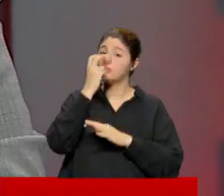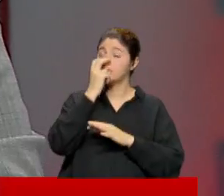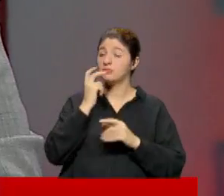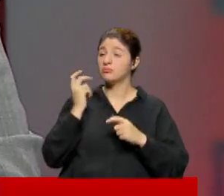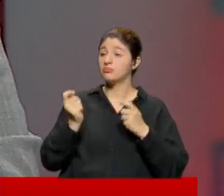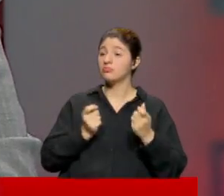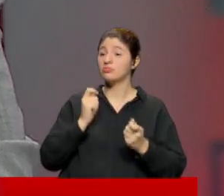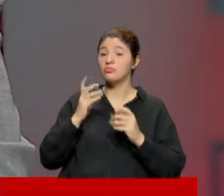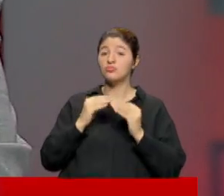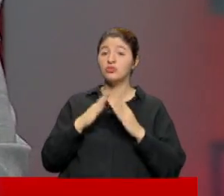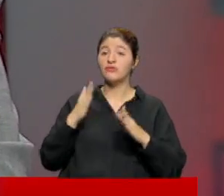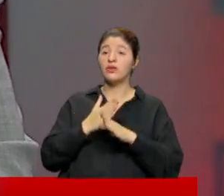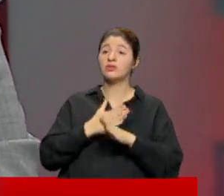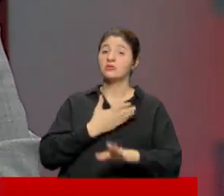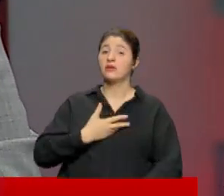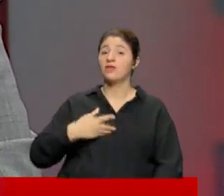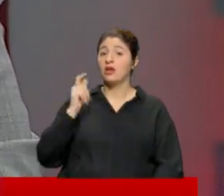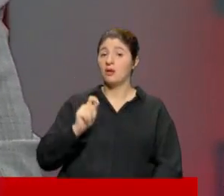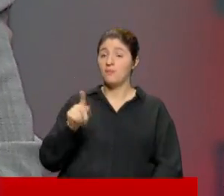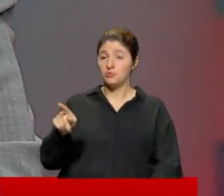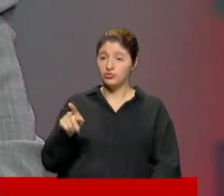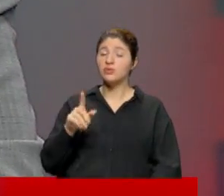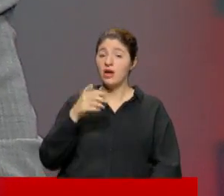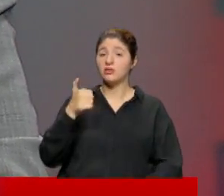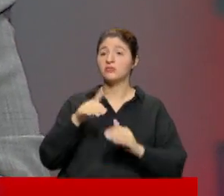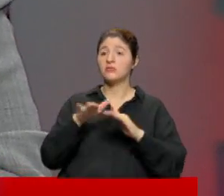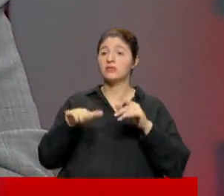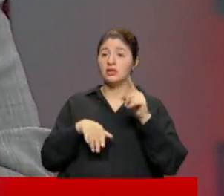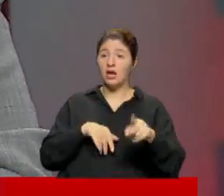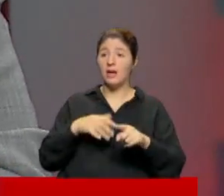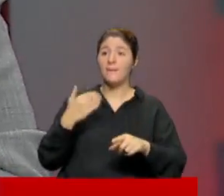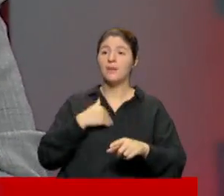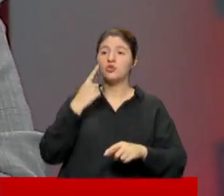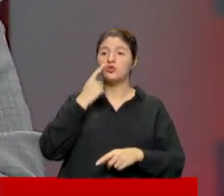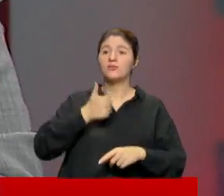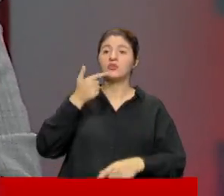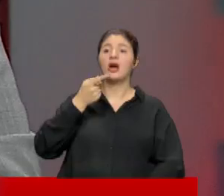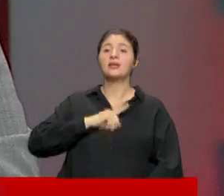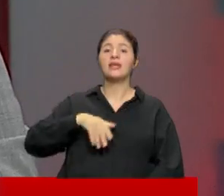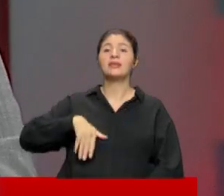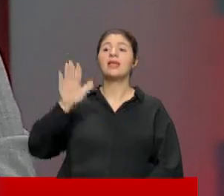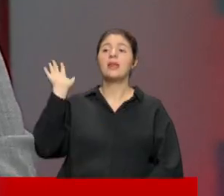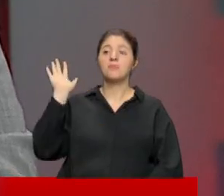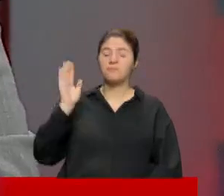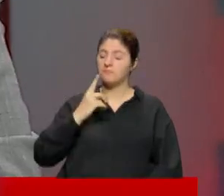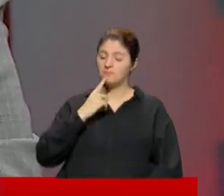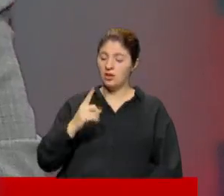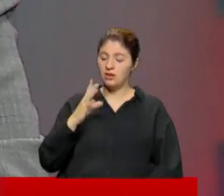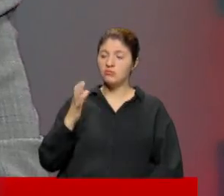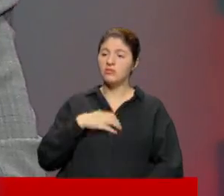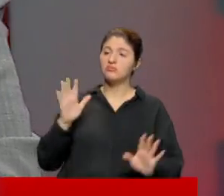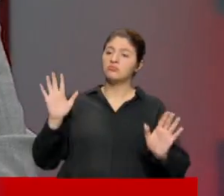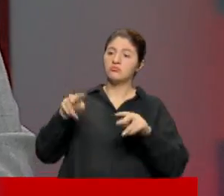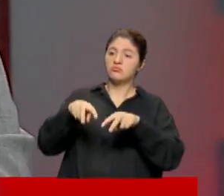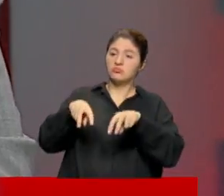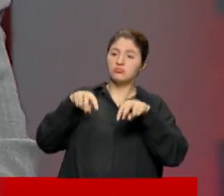göstermiştir büyük bir vatanseverlik göstermiştir altılı Masada ben cumhurbaşkanı adayı değilim diyerek kendisi